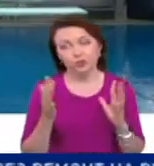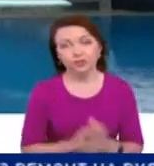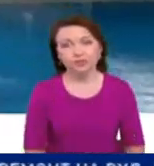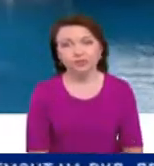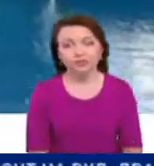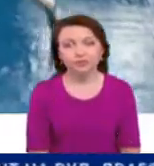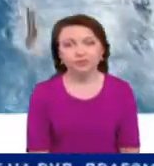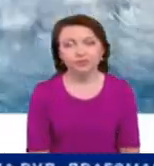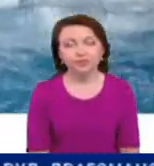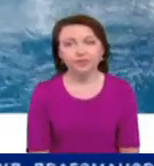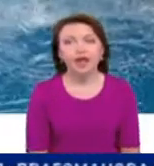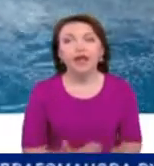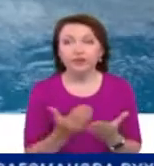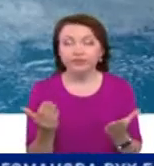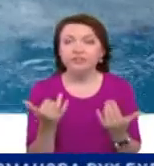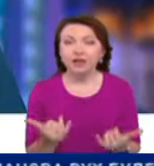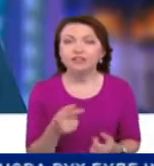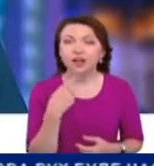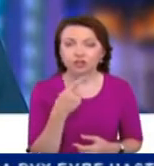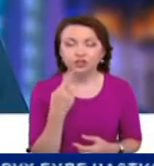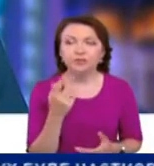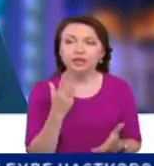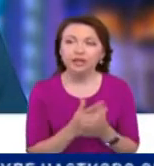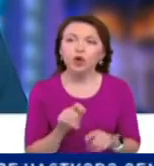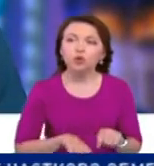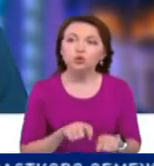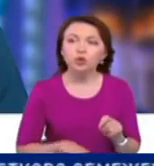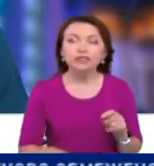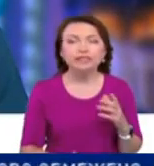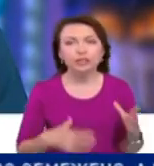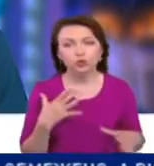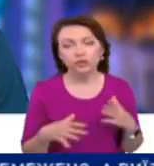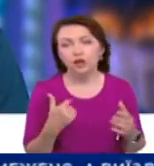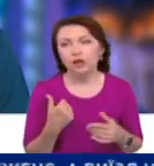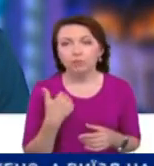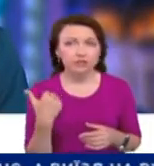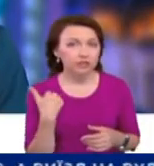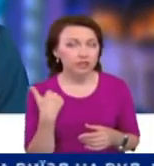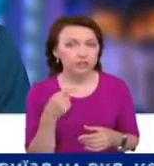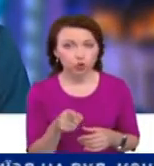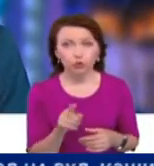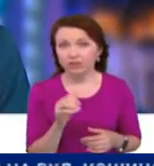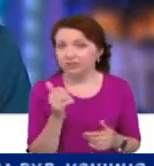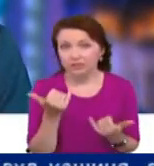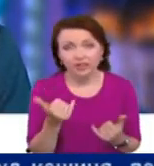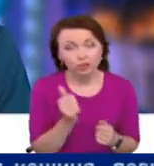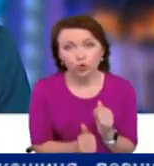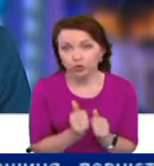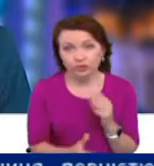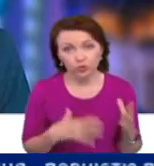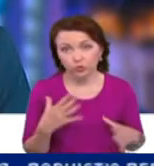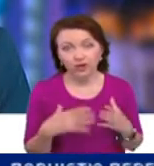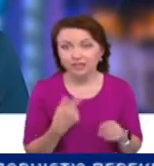случай. А ви зараз кажете, ось є контрольне тренування. Мені здається, що у вас зараз кожне тренування – це контрольне,